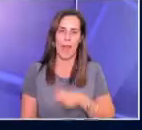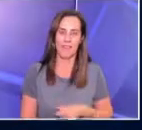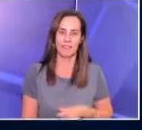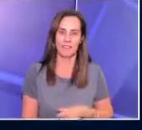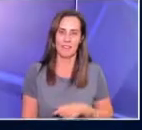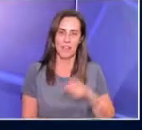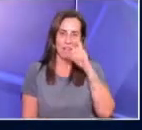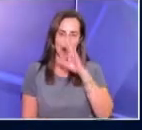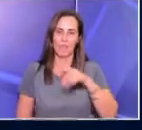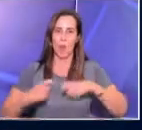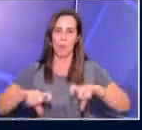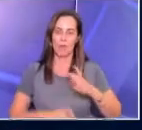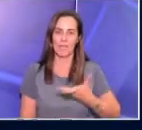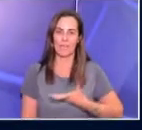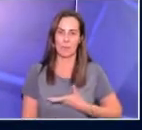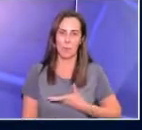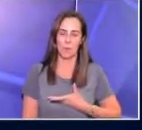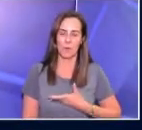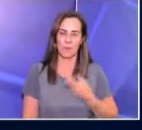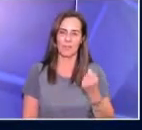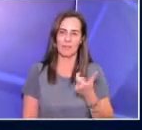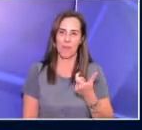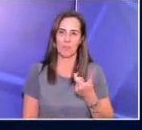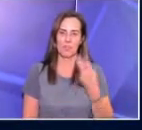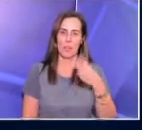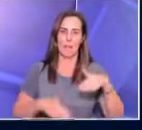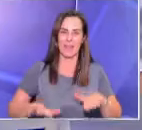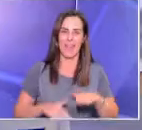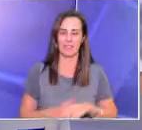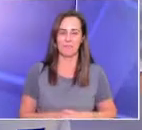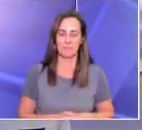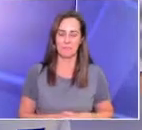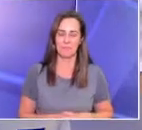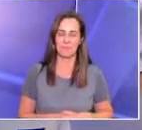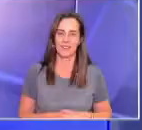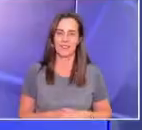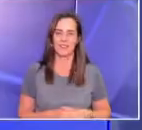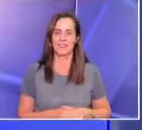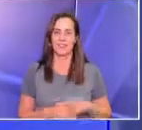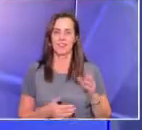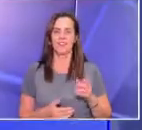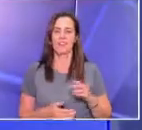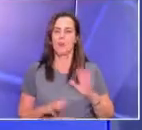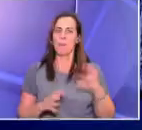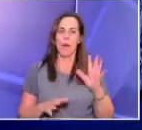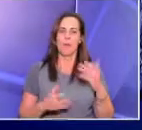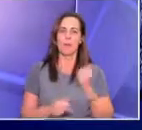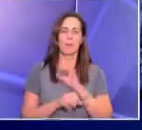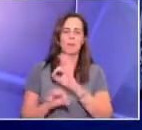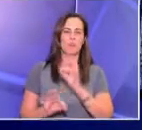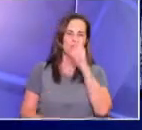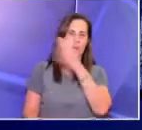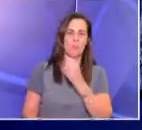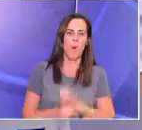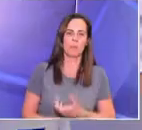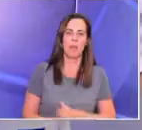אבל יפה למועצה, קיבלו כמעט... יפה, כן. שני מנדט. קיבלו כמעט. חכה, עוד לספירה הסופית. מה הוא עשה בשבילם בדיוק?